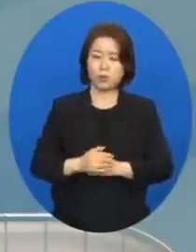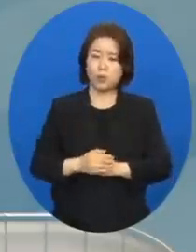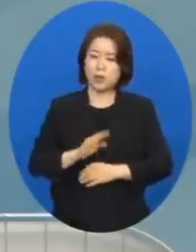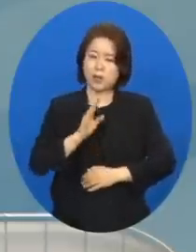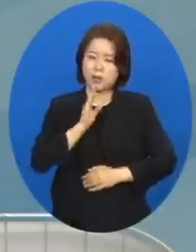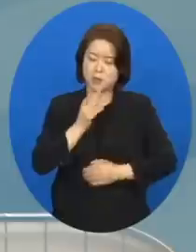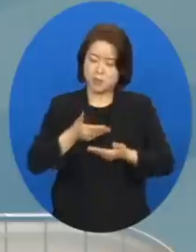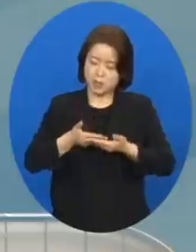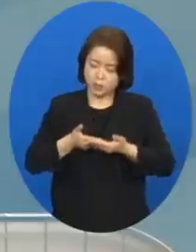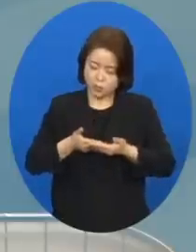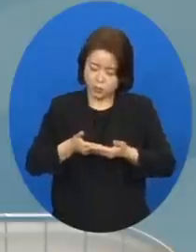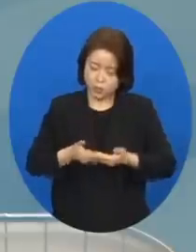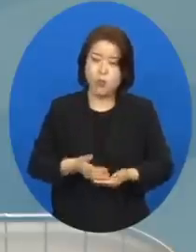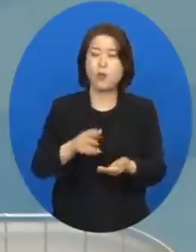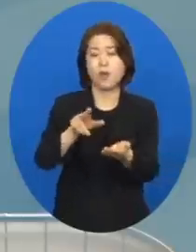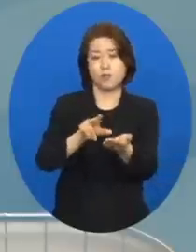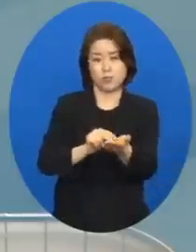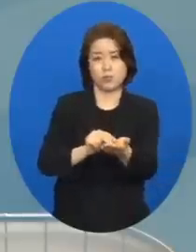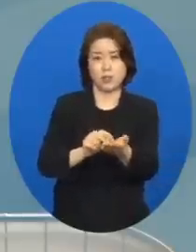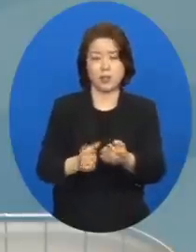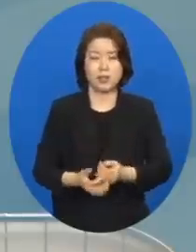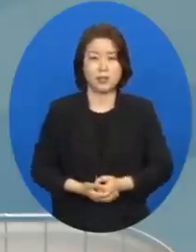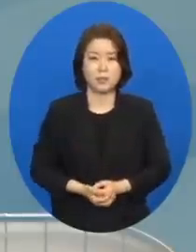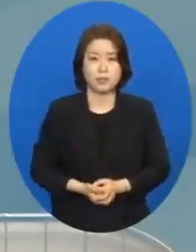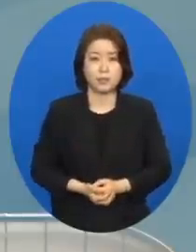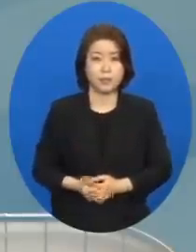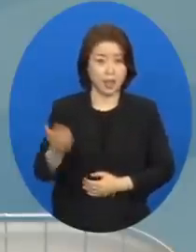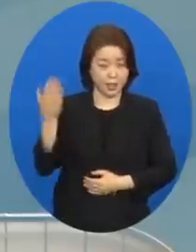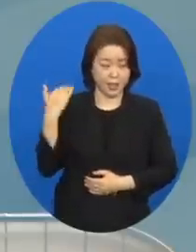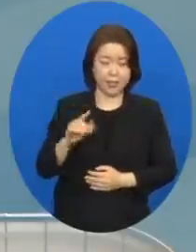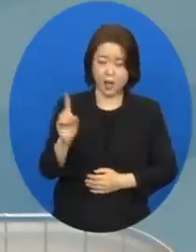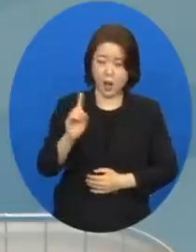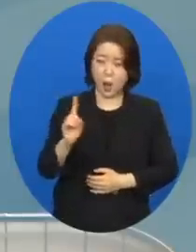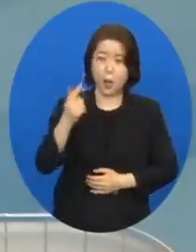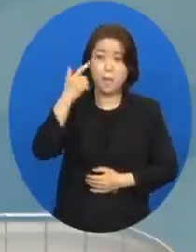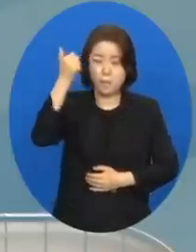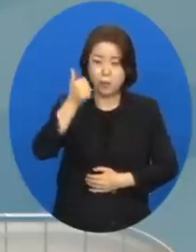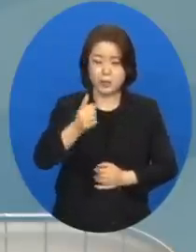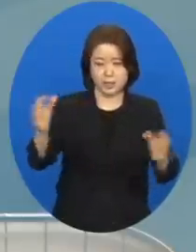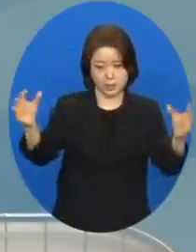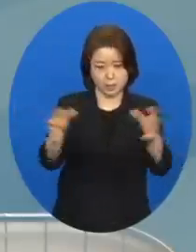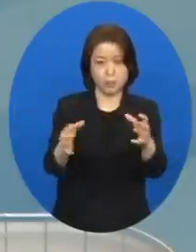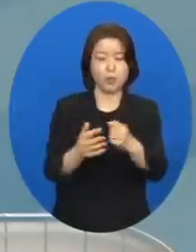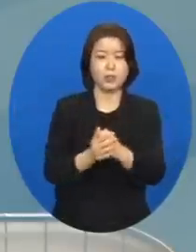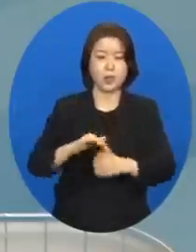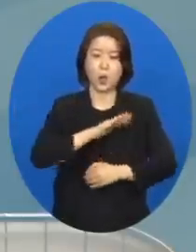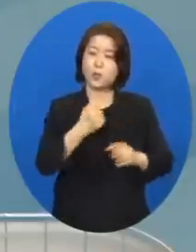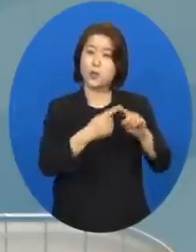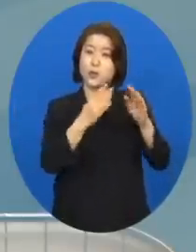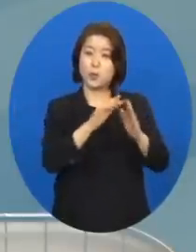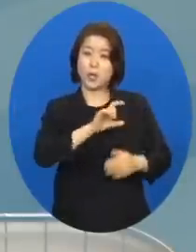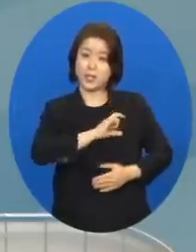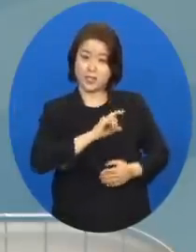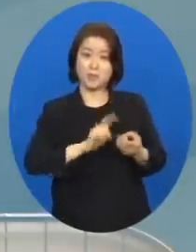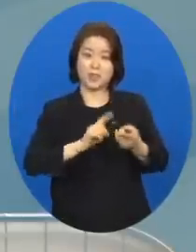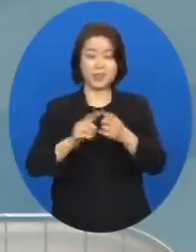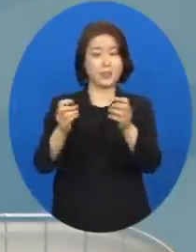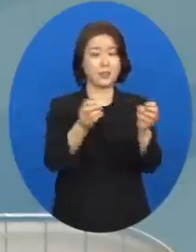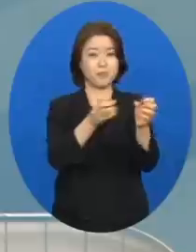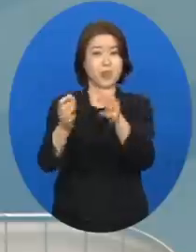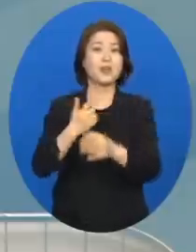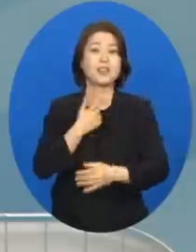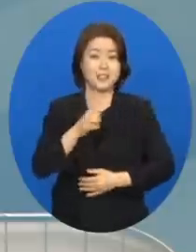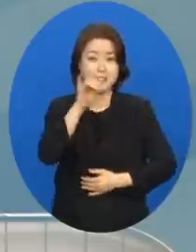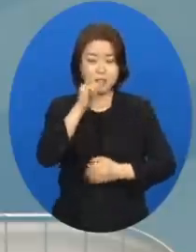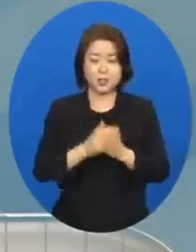문제입니다. 한 번은 목사님들끼리 모여서 저희 교회 이름에 대한 이야기를 나누었습니다. 저희